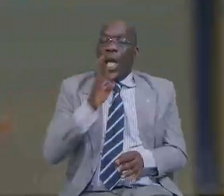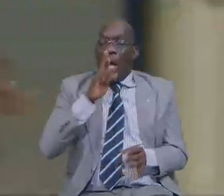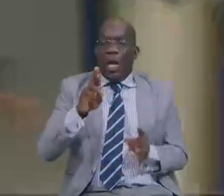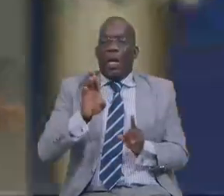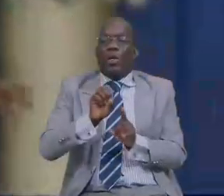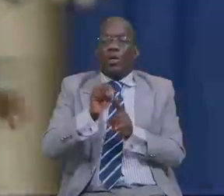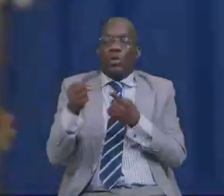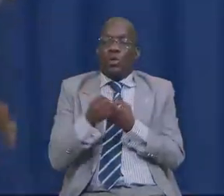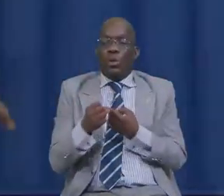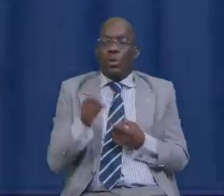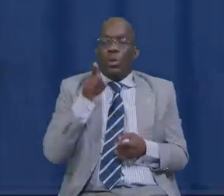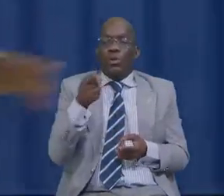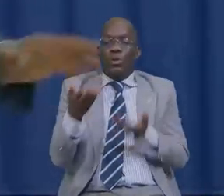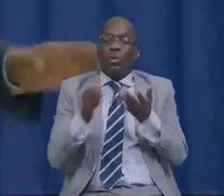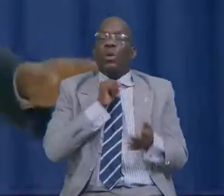situations